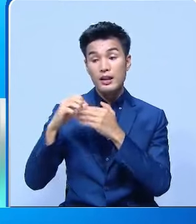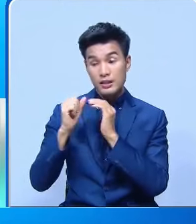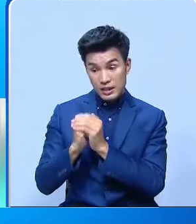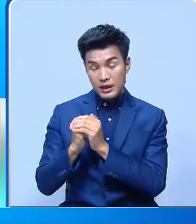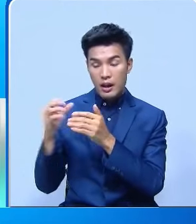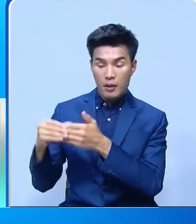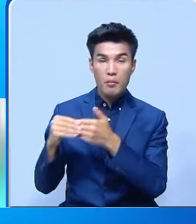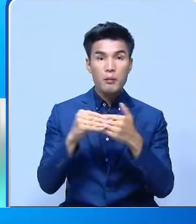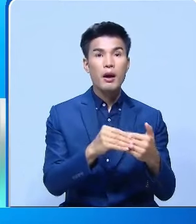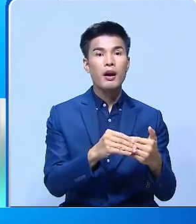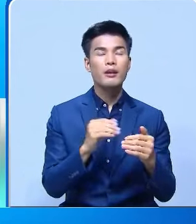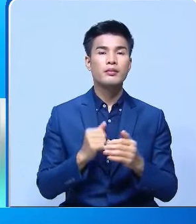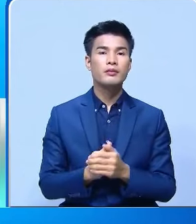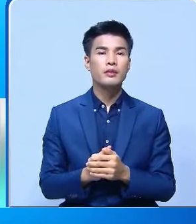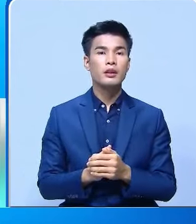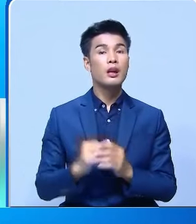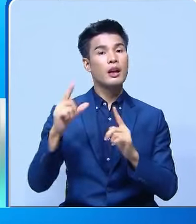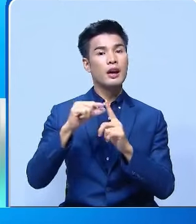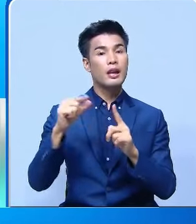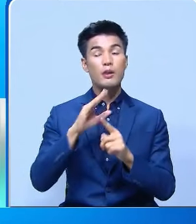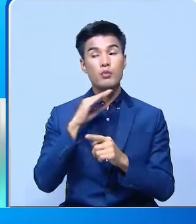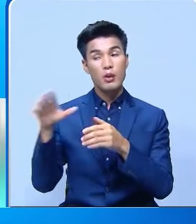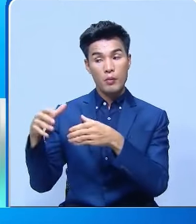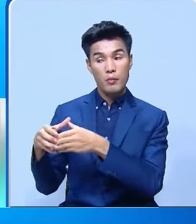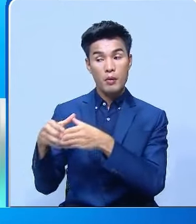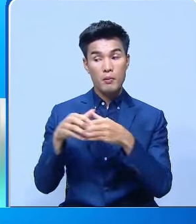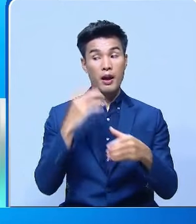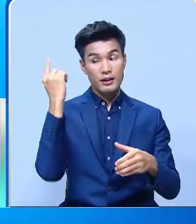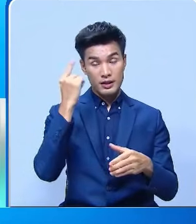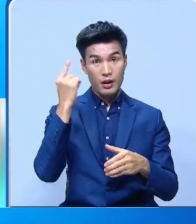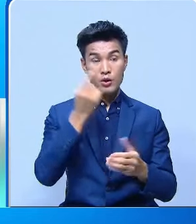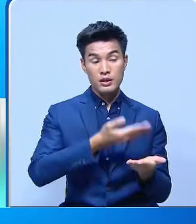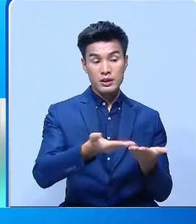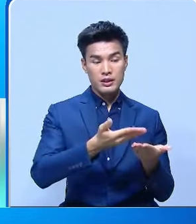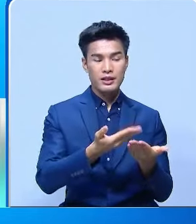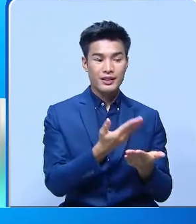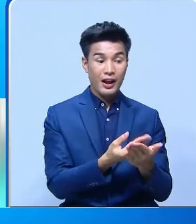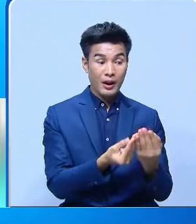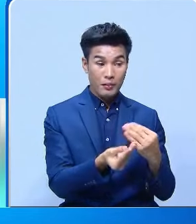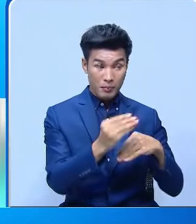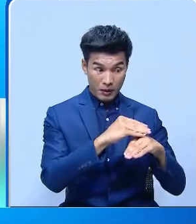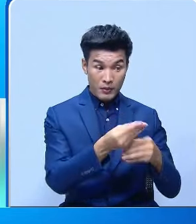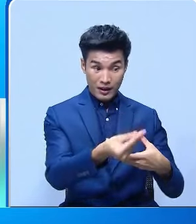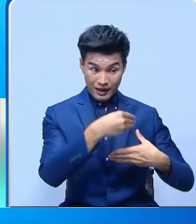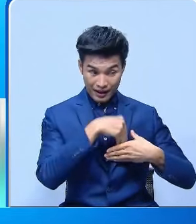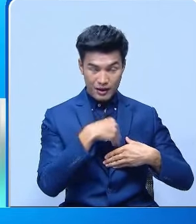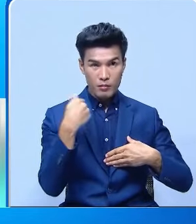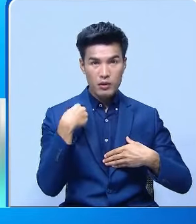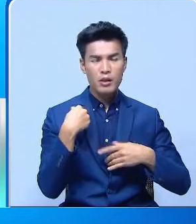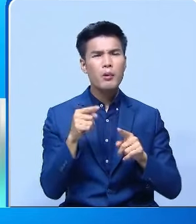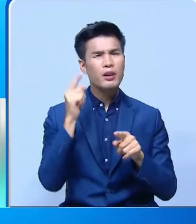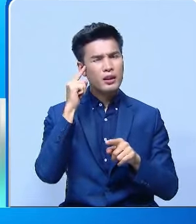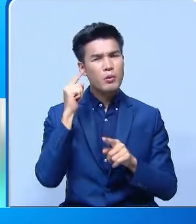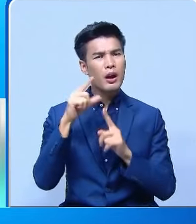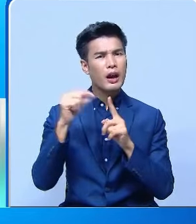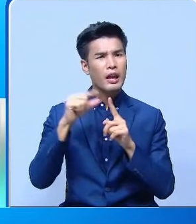วแล้วมันมียังไง อ่ะคือไกด์เนี่ยกะว่าถ้าเกิดพานักท่องเที่ยวลูกค้ามาเดี๋ยวเขาจะได้ส่วนแบ่งได้เปอร์เซ็นต์ส่วนเหตุการณ์ที่เกิดขึ้นคาดว่าไกด์เถื่อน